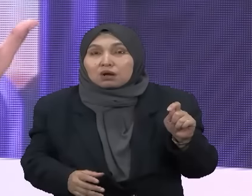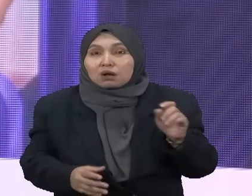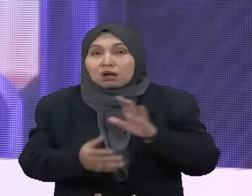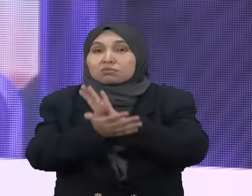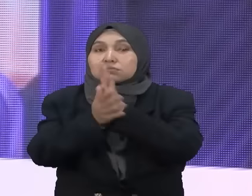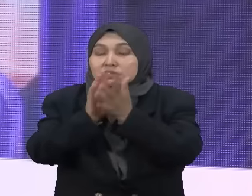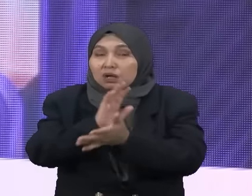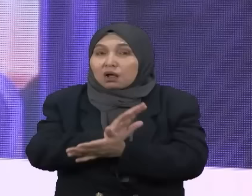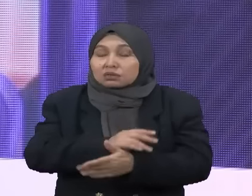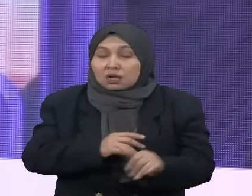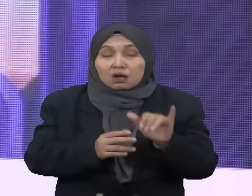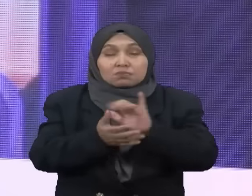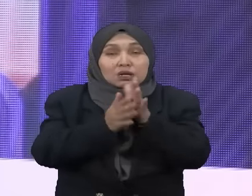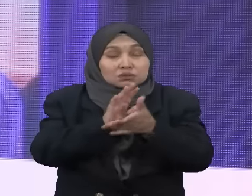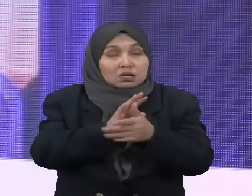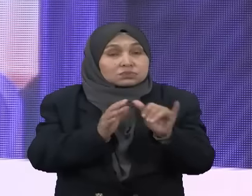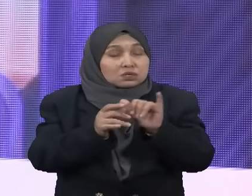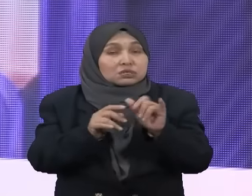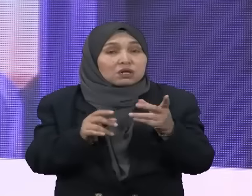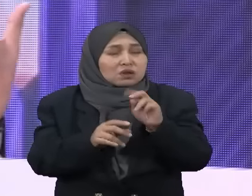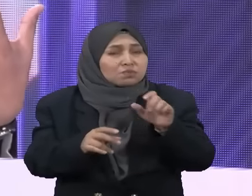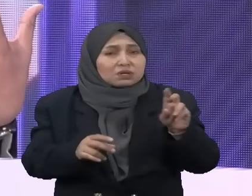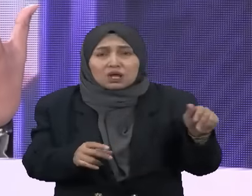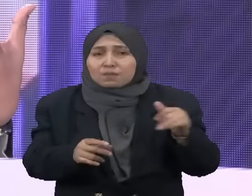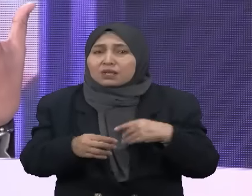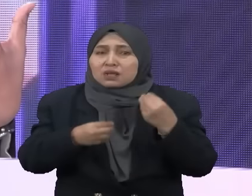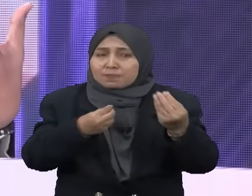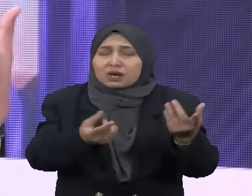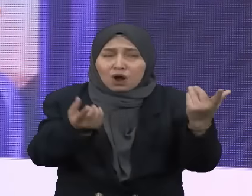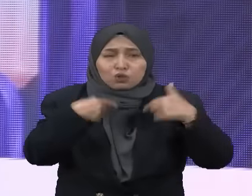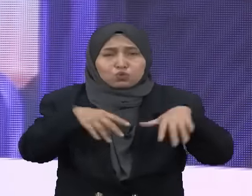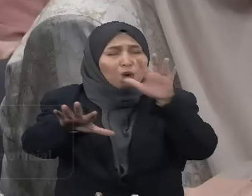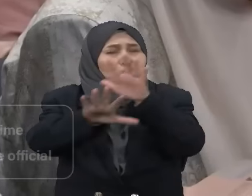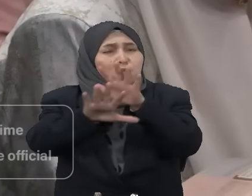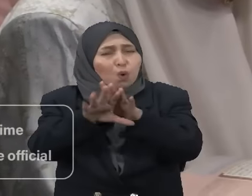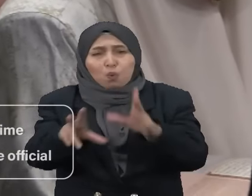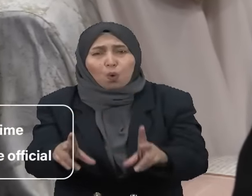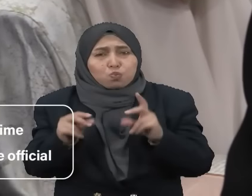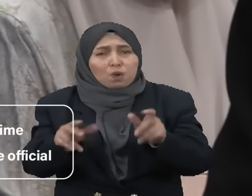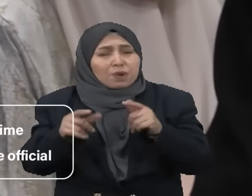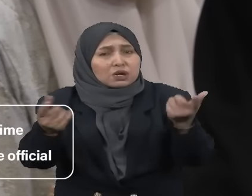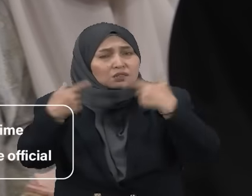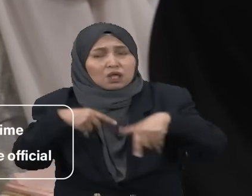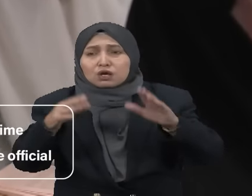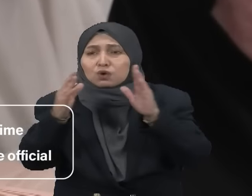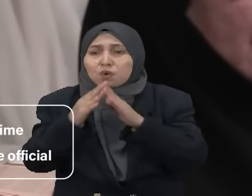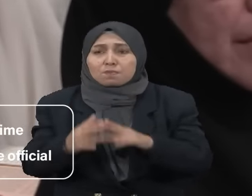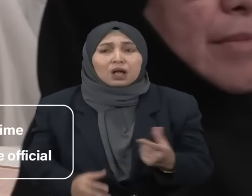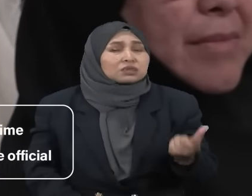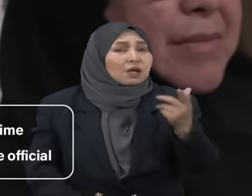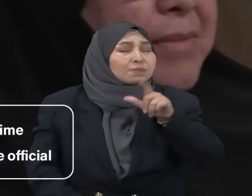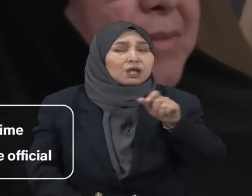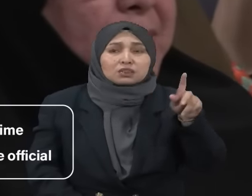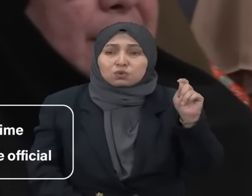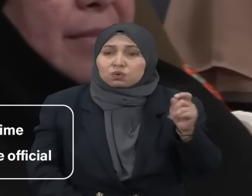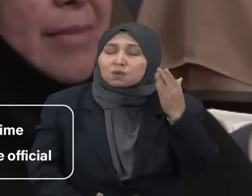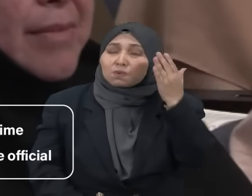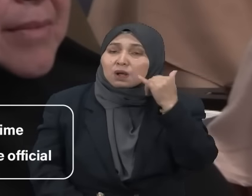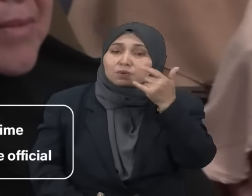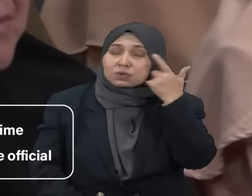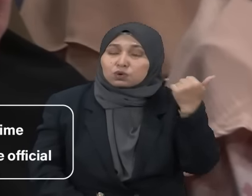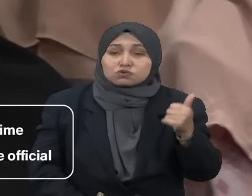qawmuhu yuhra'una ilaih. Yuhra'una ilaih. Mereka datang bergesa-gesa datang ke rumah Nabi Lut. Sebab apa? Sebab